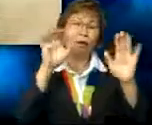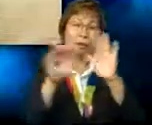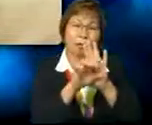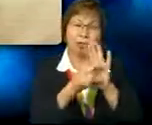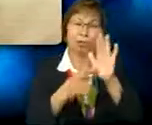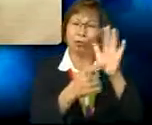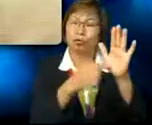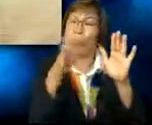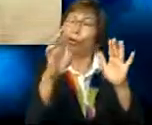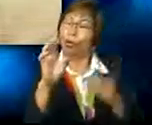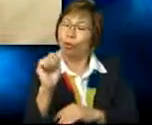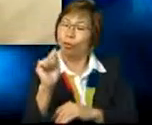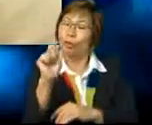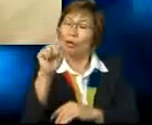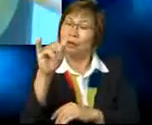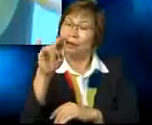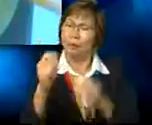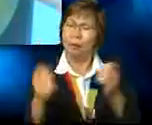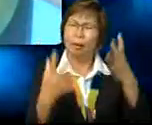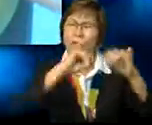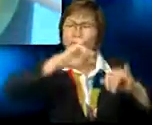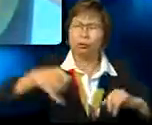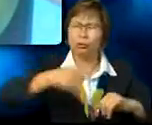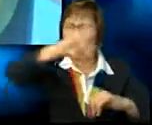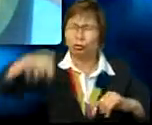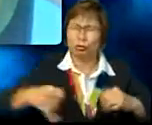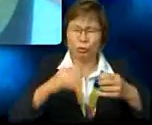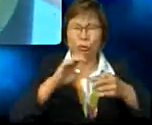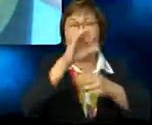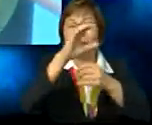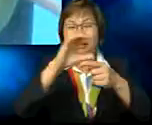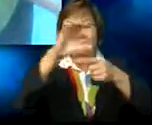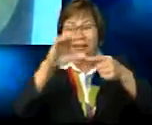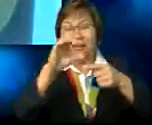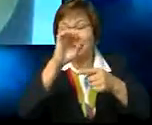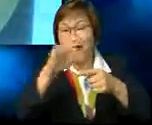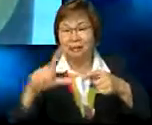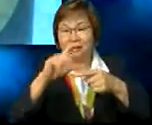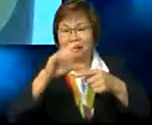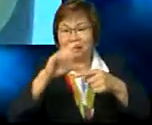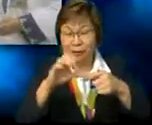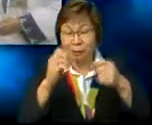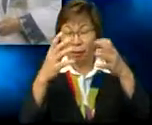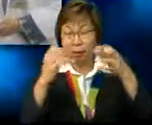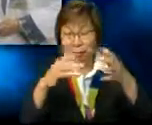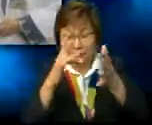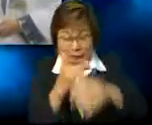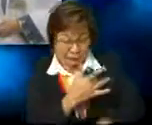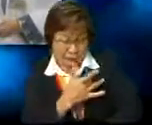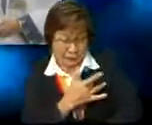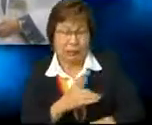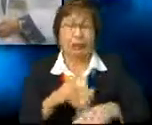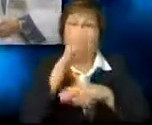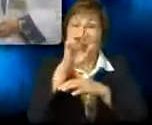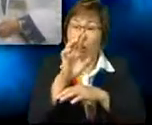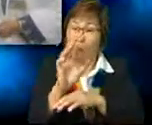menunjukkan retina. Terdapat banyak berjuta-juta sel-sel peka cahaya, dipanggil cones dan rods di sini. Ya, di mana retina